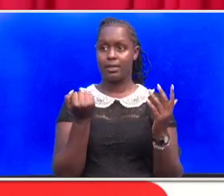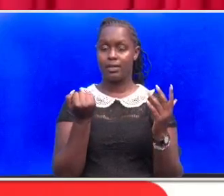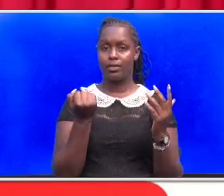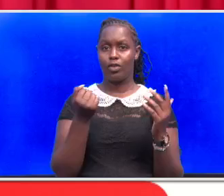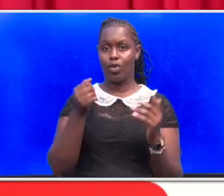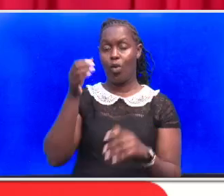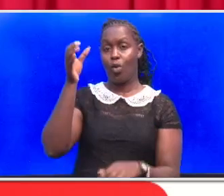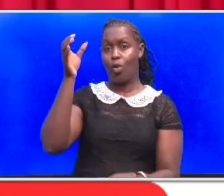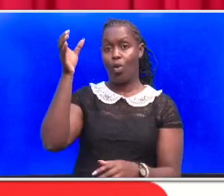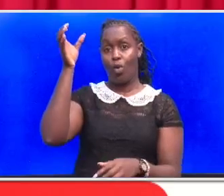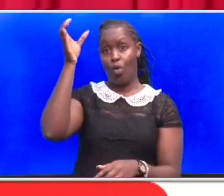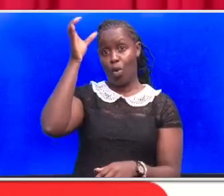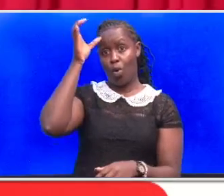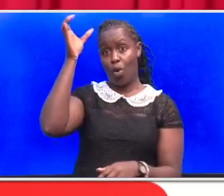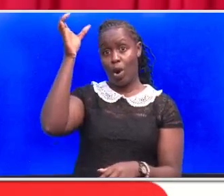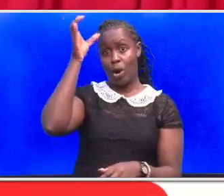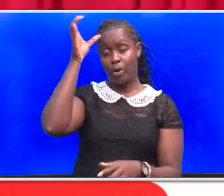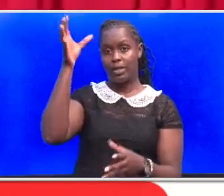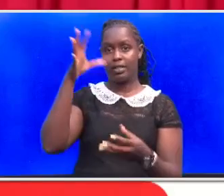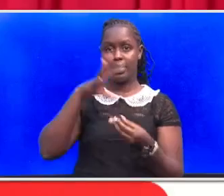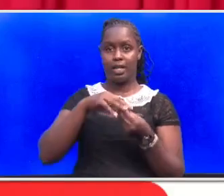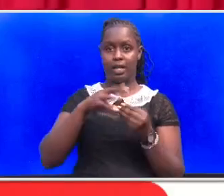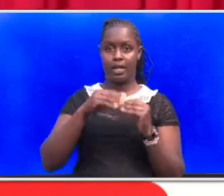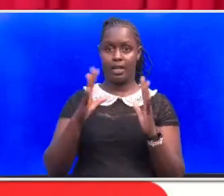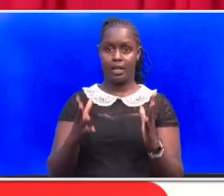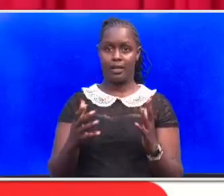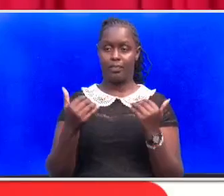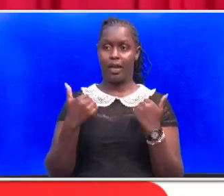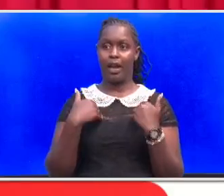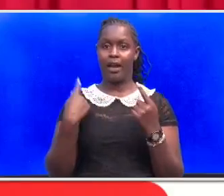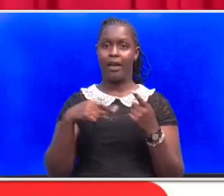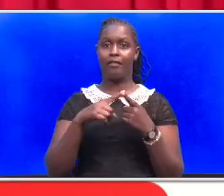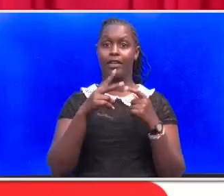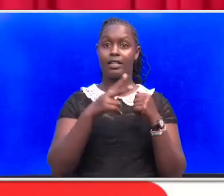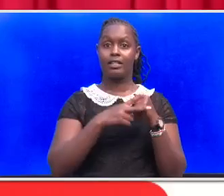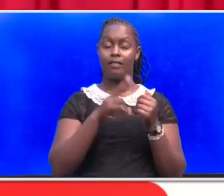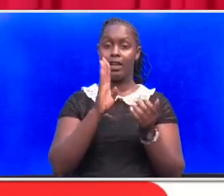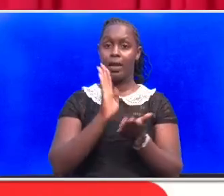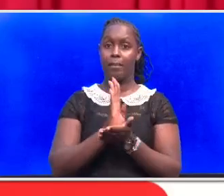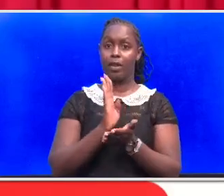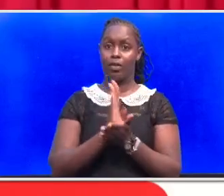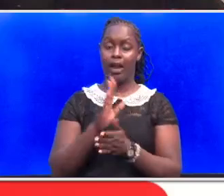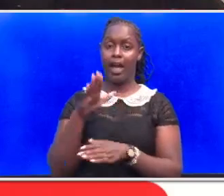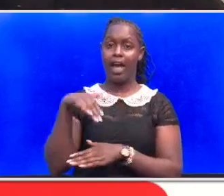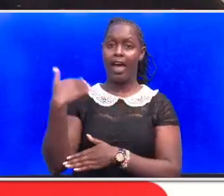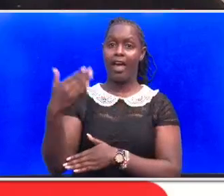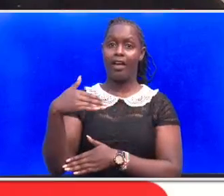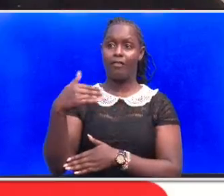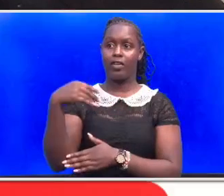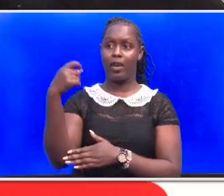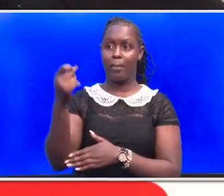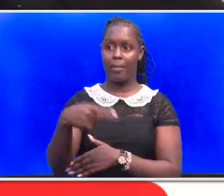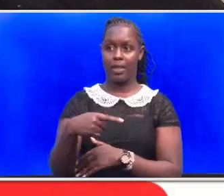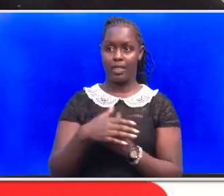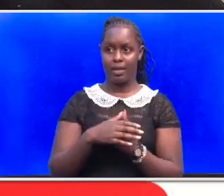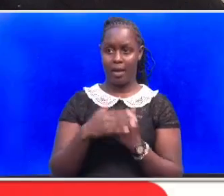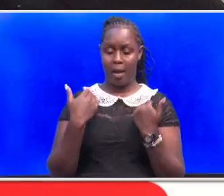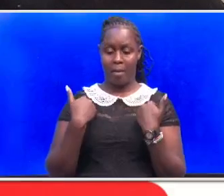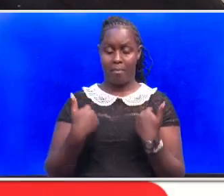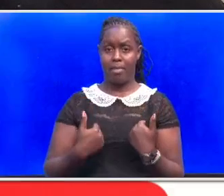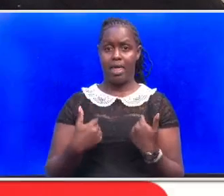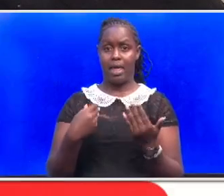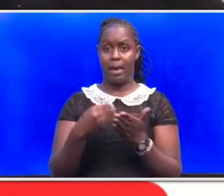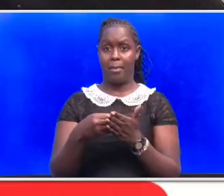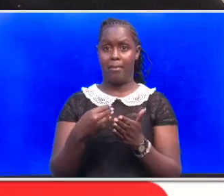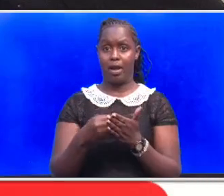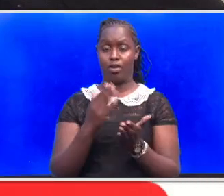creator is now at 7 million shillings every month. I've been able to make money